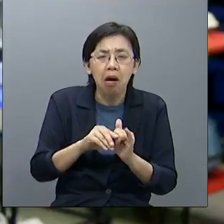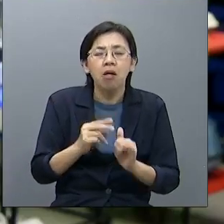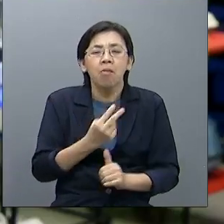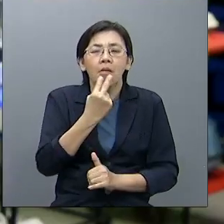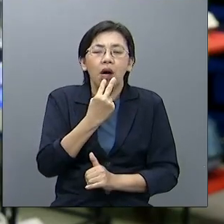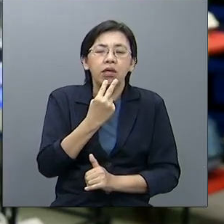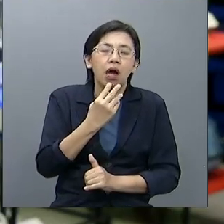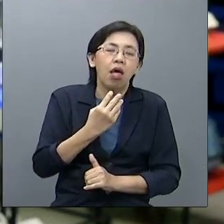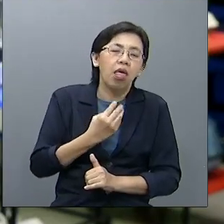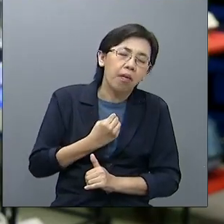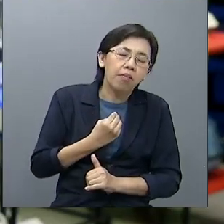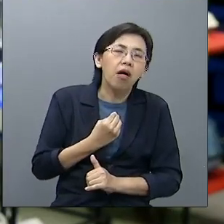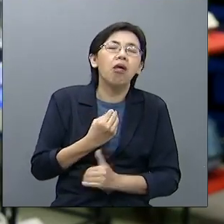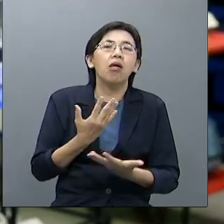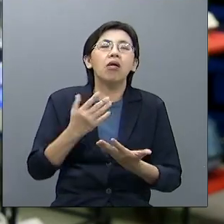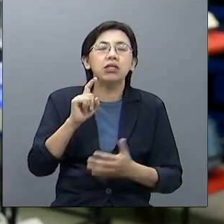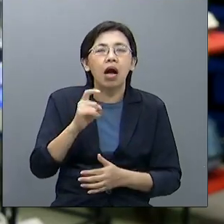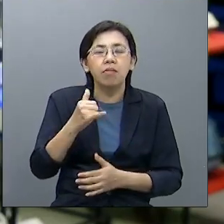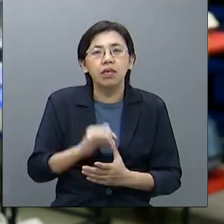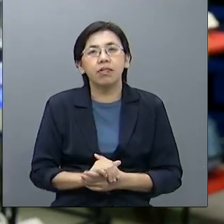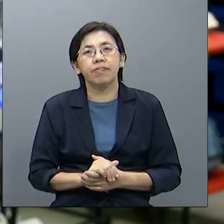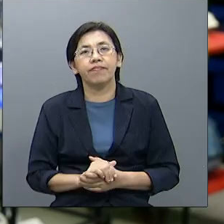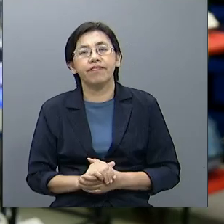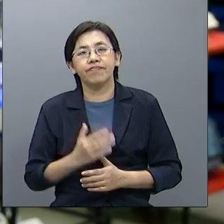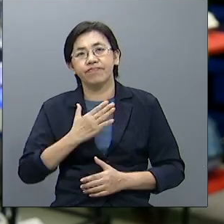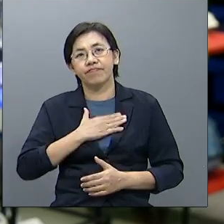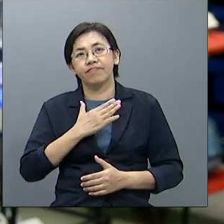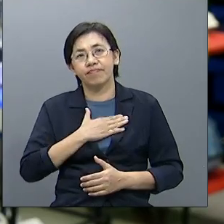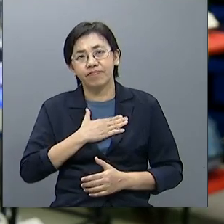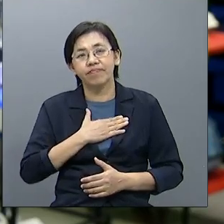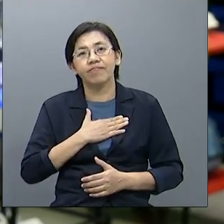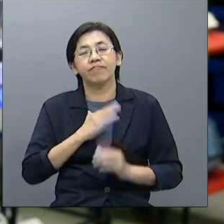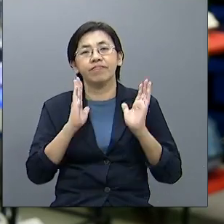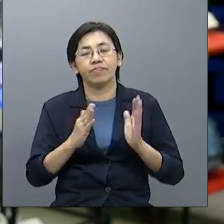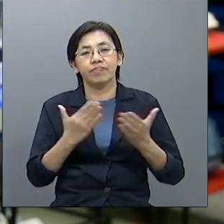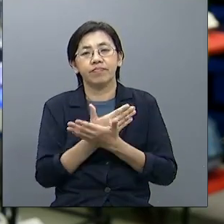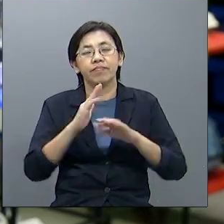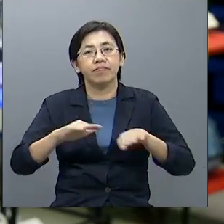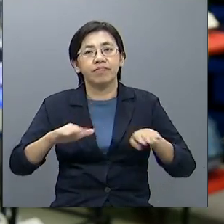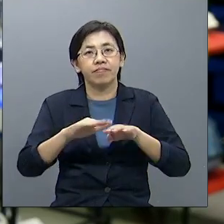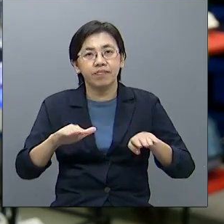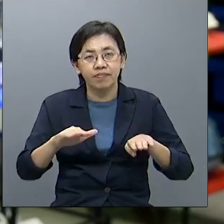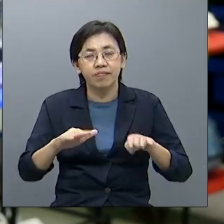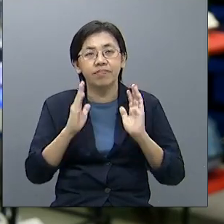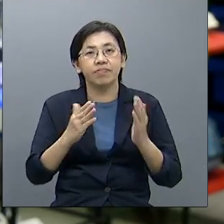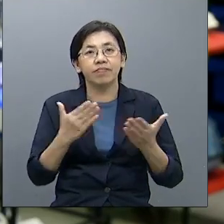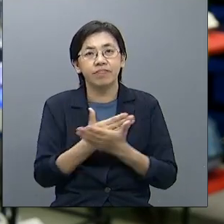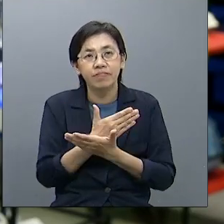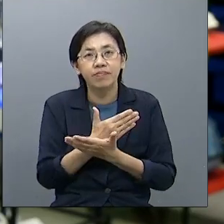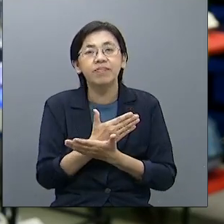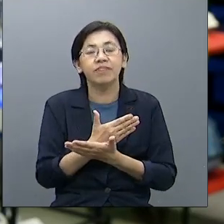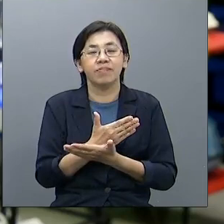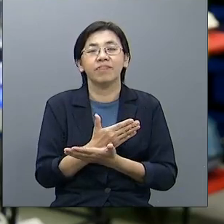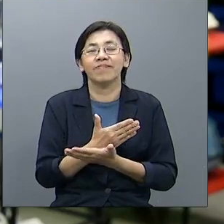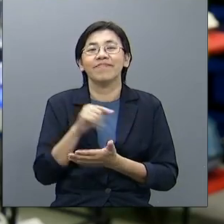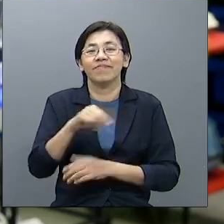ได้โดยสำหรับไอโตโนเนาะอันนี้กะทางห้องเด็กกะขอเป็นตัวแทนห้องเด็กๆเนาะหรือว่าตัวแทนของห้องหมอแข็งขมวนเลยเนา